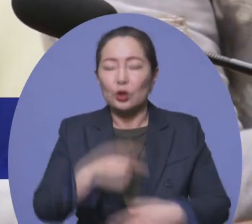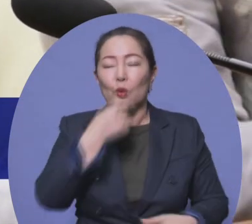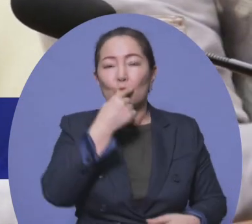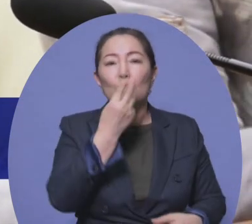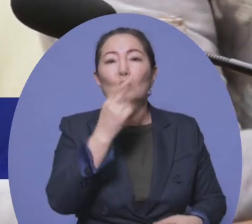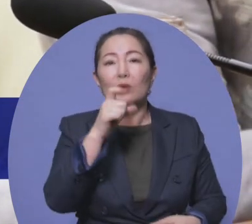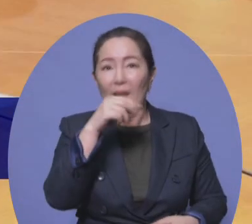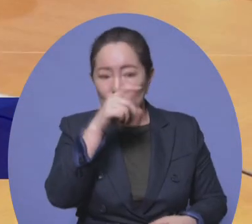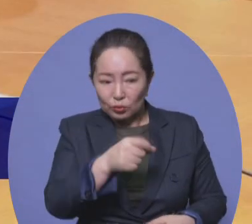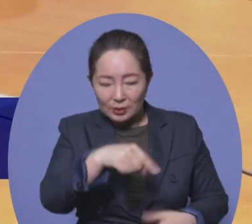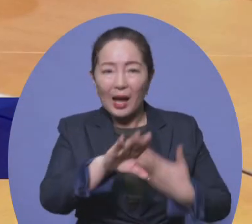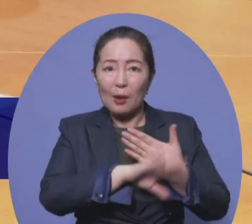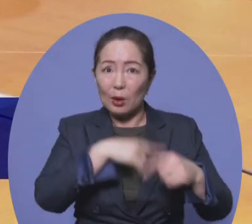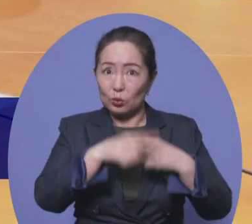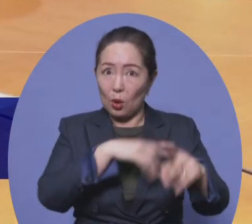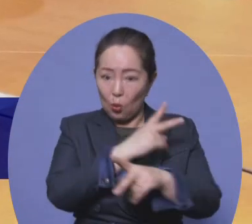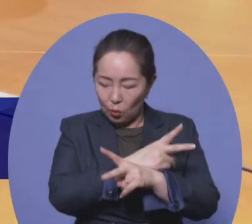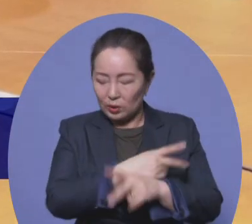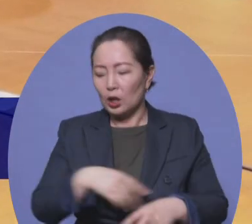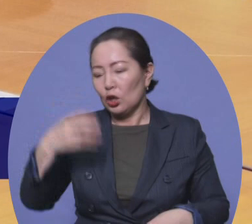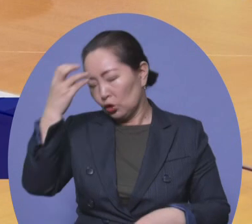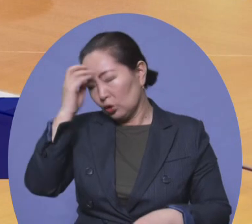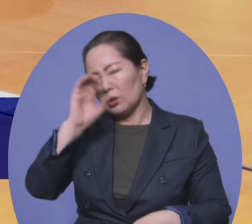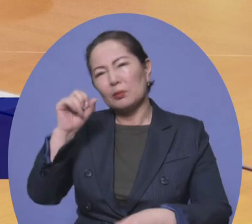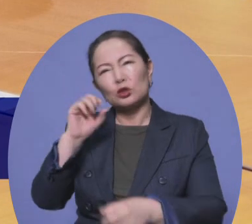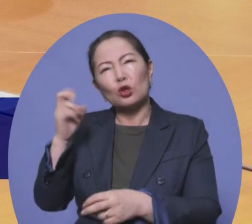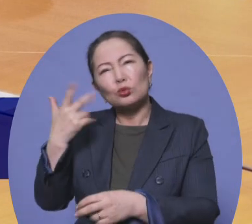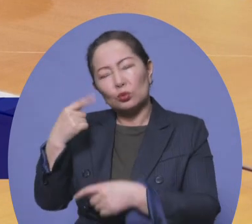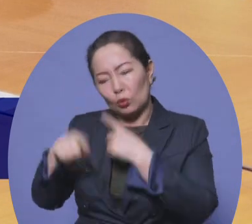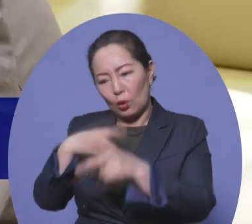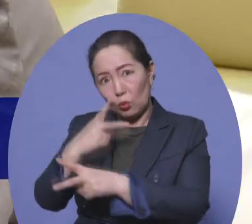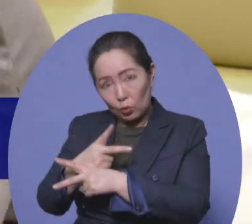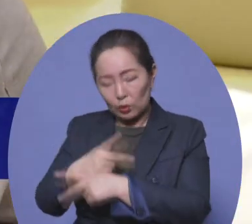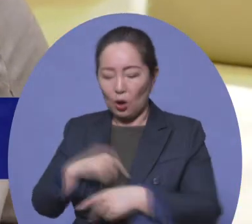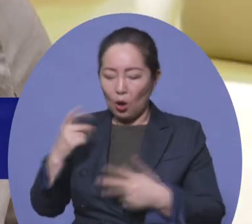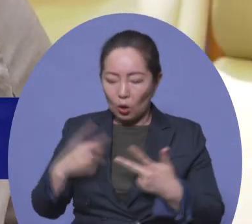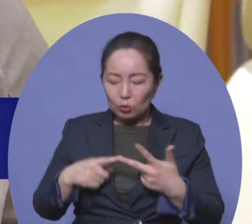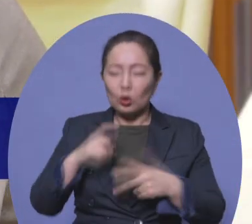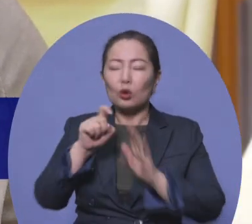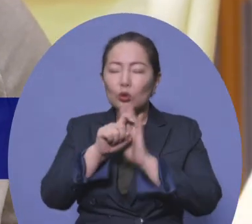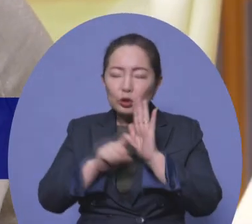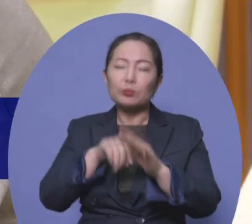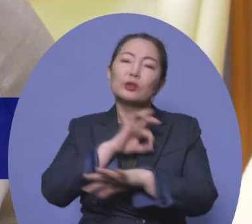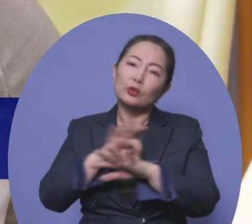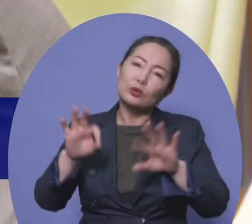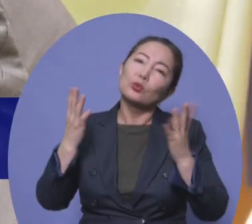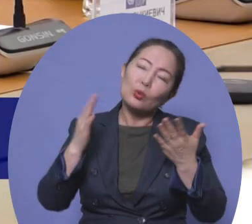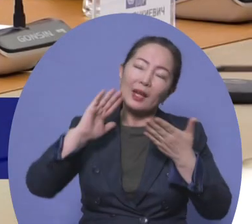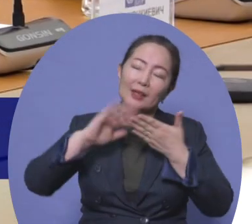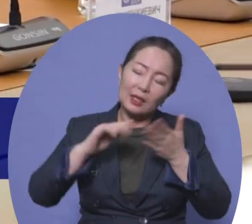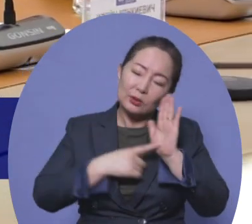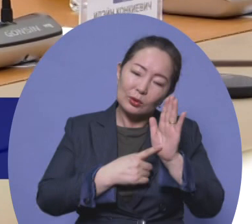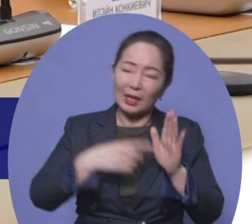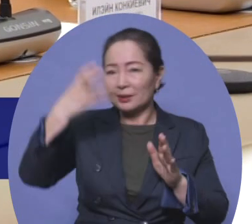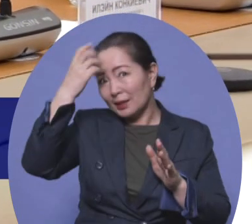шүглэл үлэгчийг хамгаалах тухай хууль, төрийн албан хаагчийн ёс зүйн тухай хуулийн төсөл, авилгатай тэмцэх үндэсний 2-р хөтөлбөрийн төслийн талаар танилцуулж, засгийн